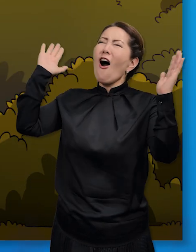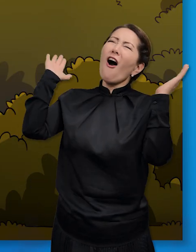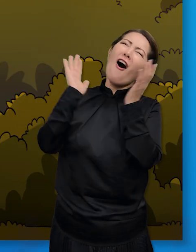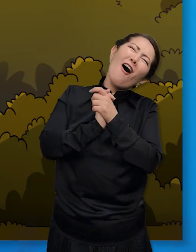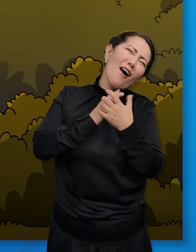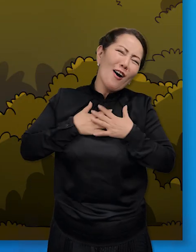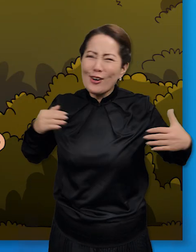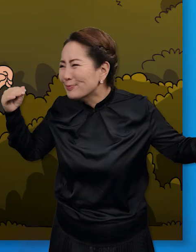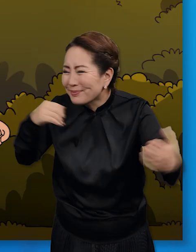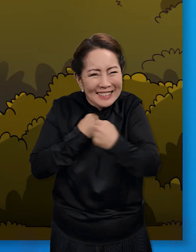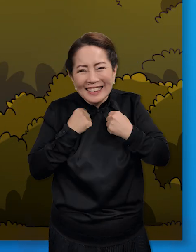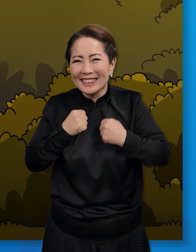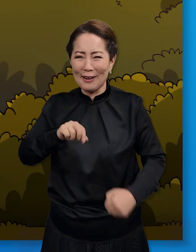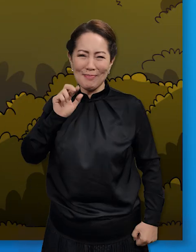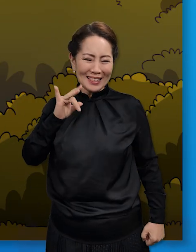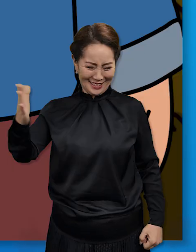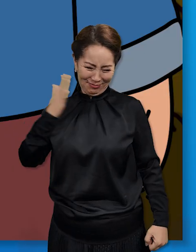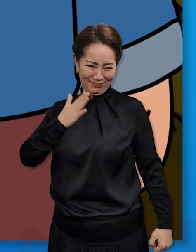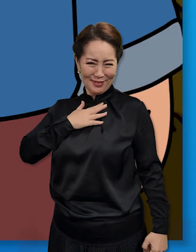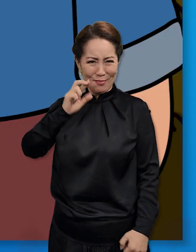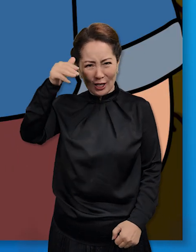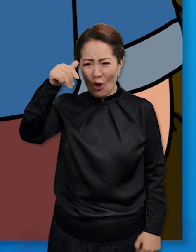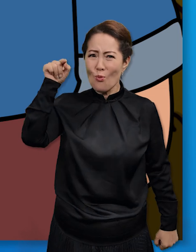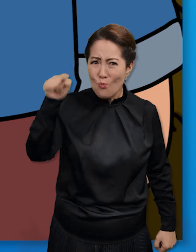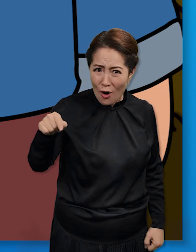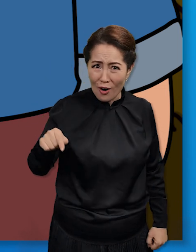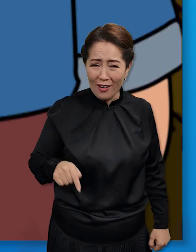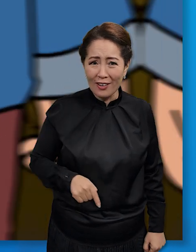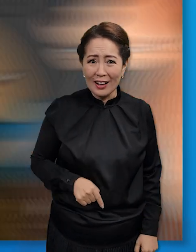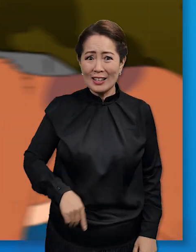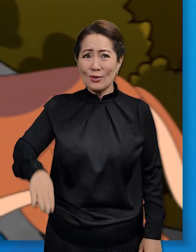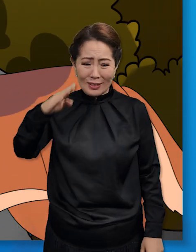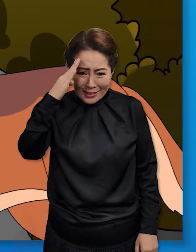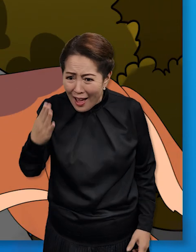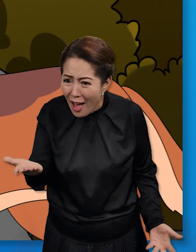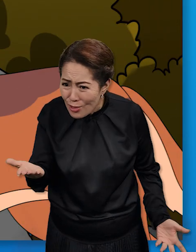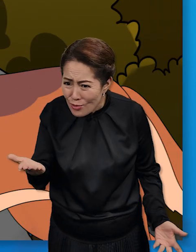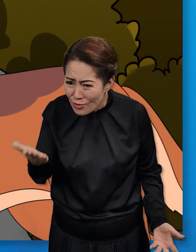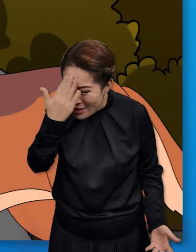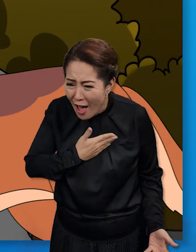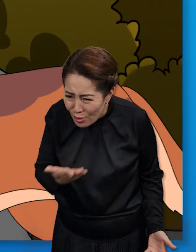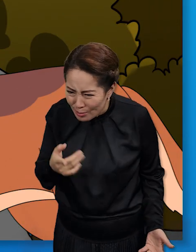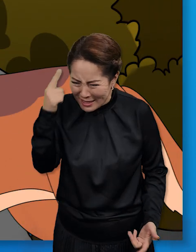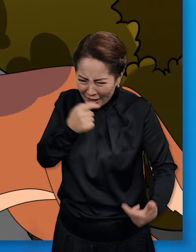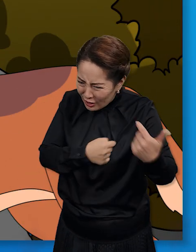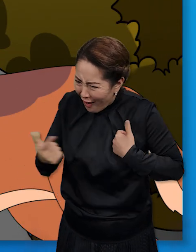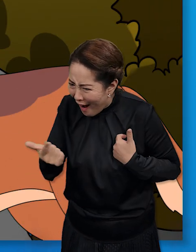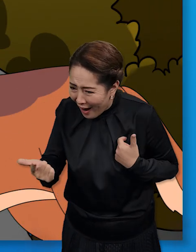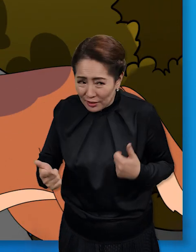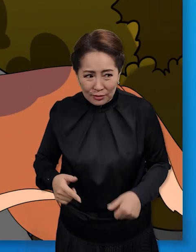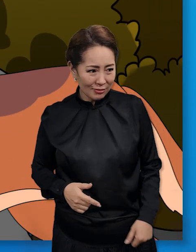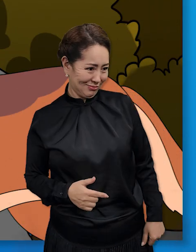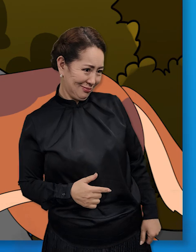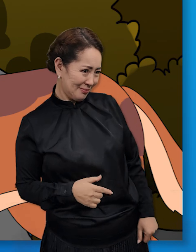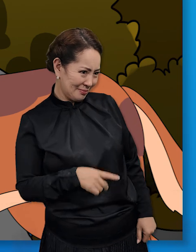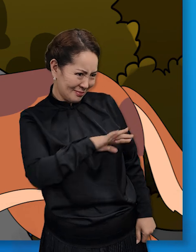Басар минь. Зүгээр үү, басар минь. Бид хичнээн санаа зовсон гэж? Та нарыг хичнээн их